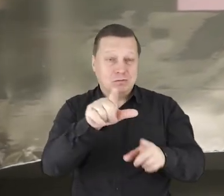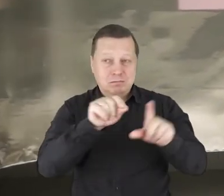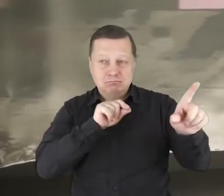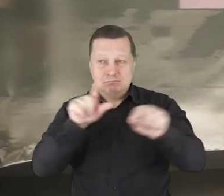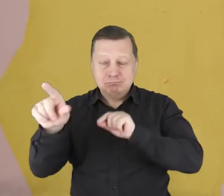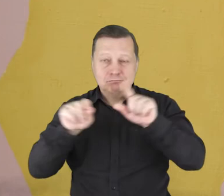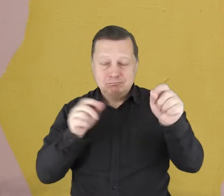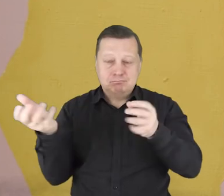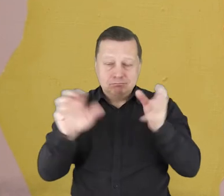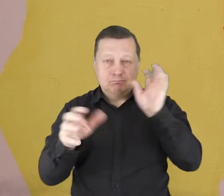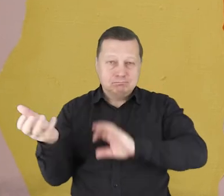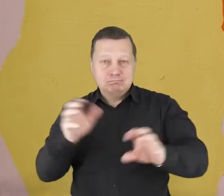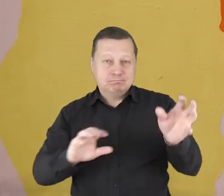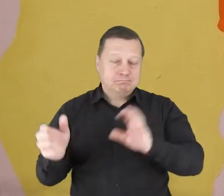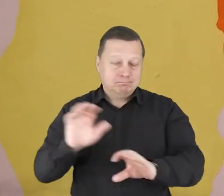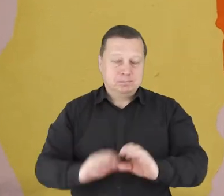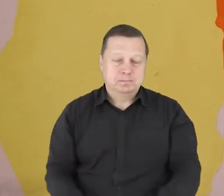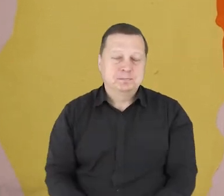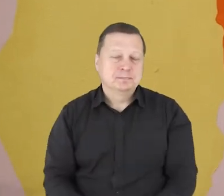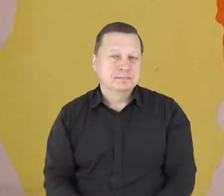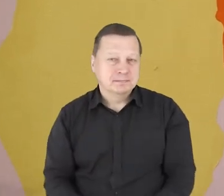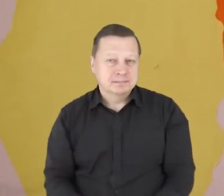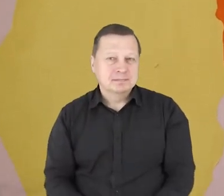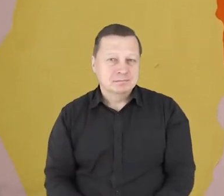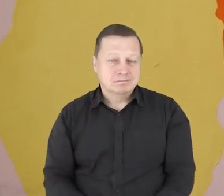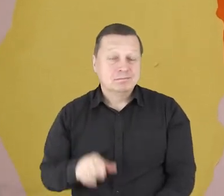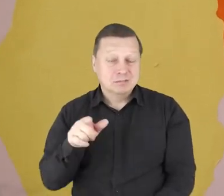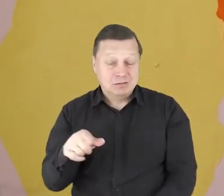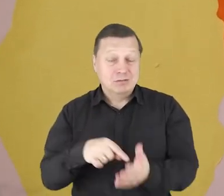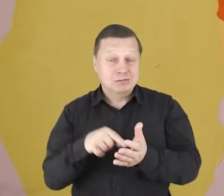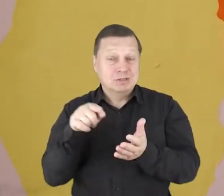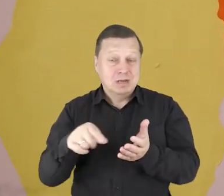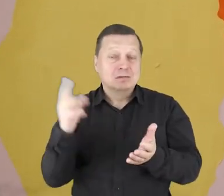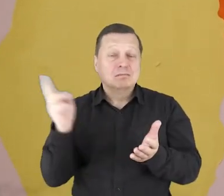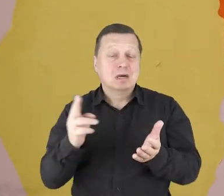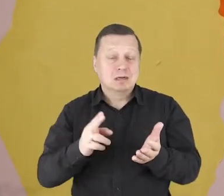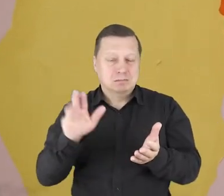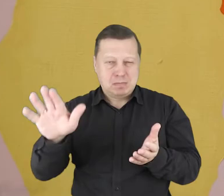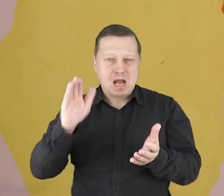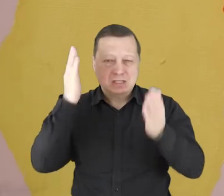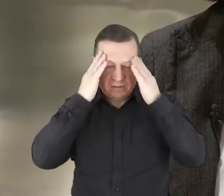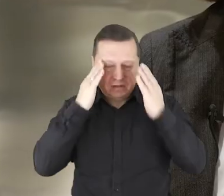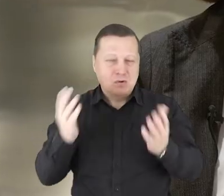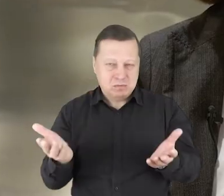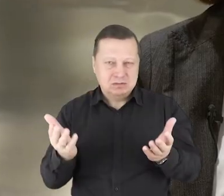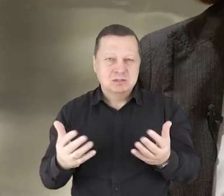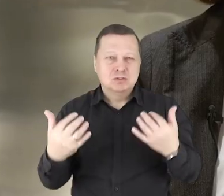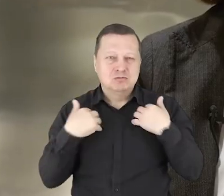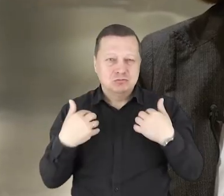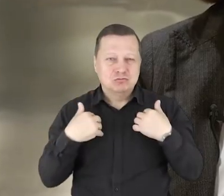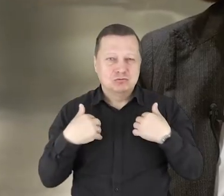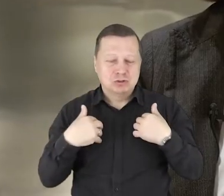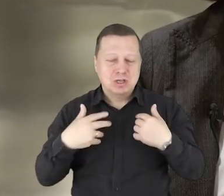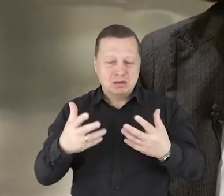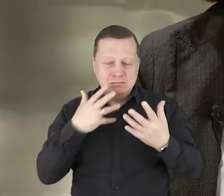wybierała, komponowała swoje prace. Za tym malarstwem stoi świadomość tego, że żyjemy w